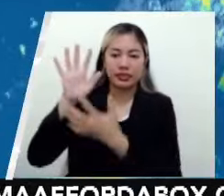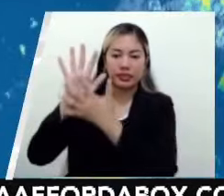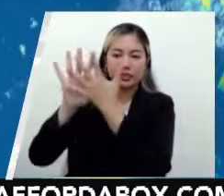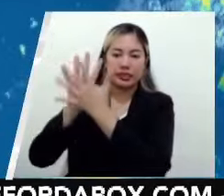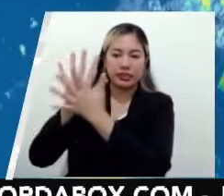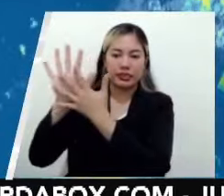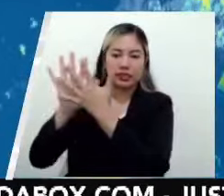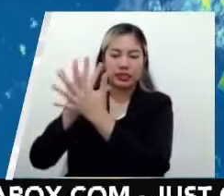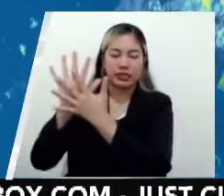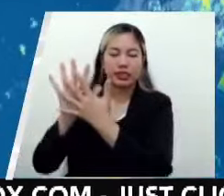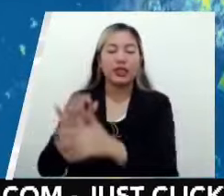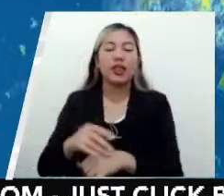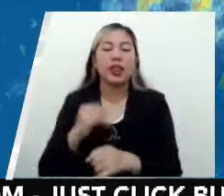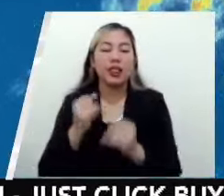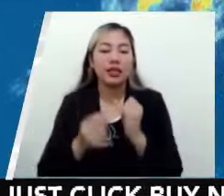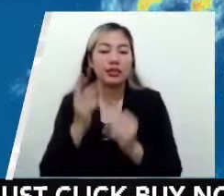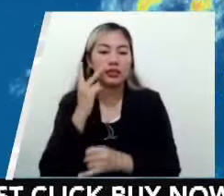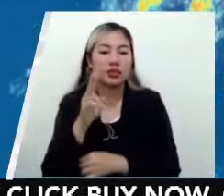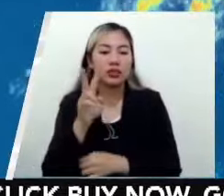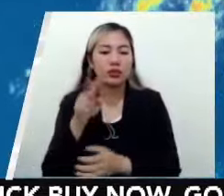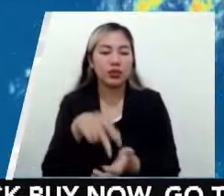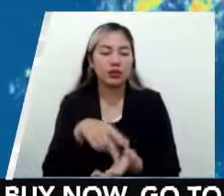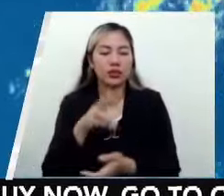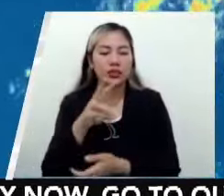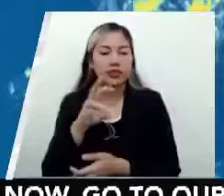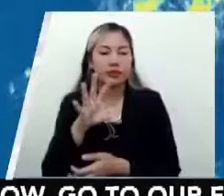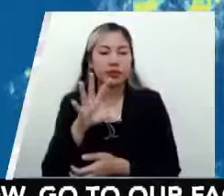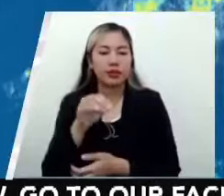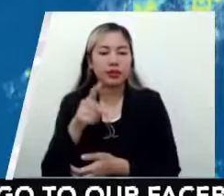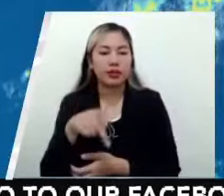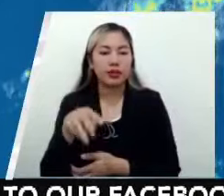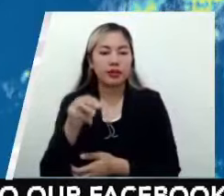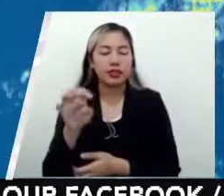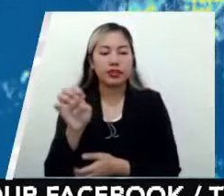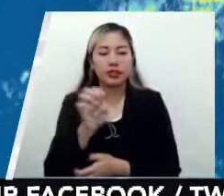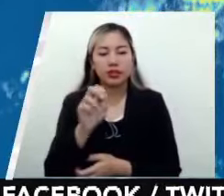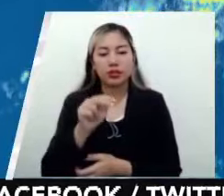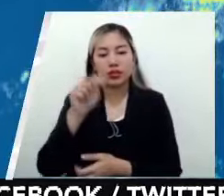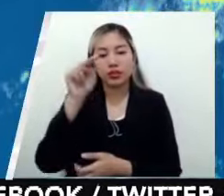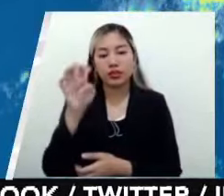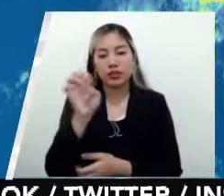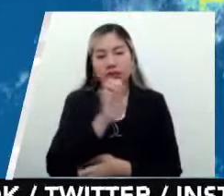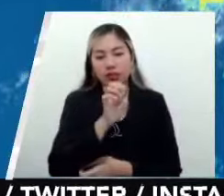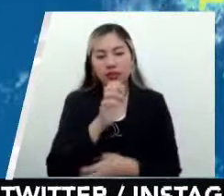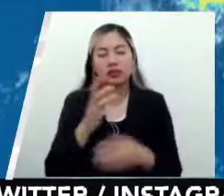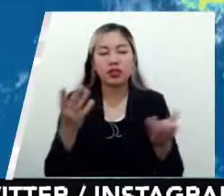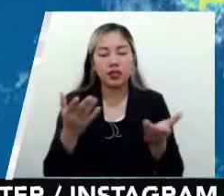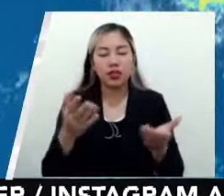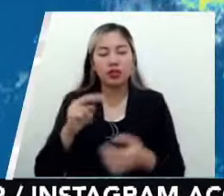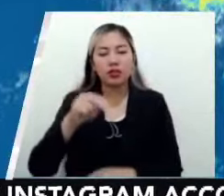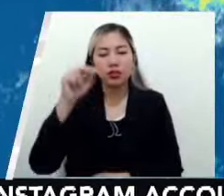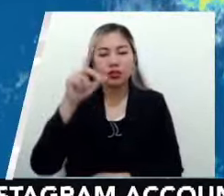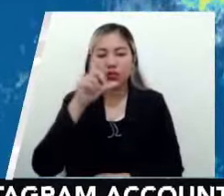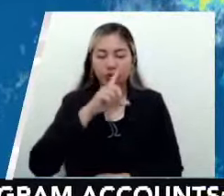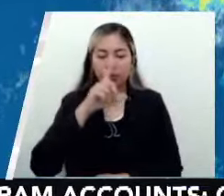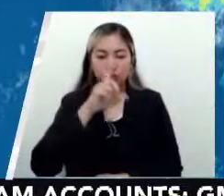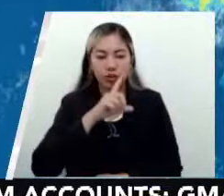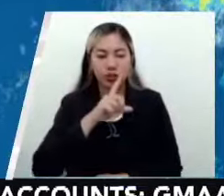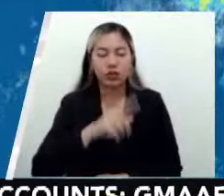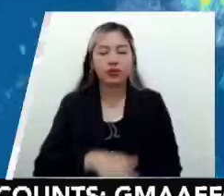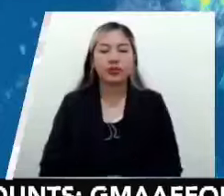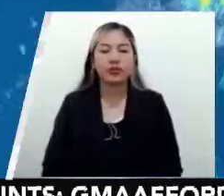ang namataan, 2,650 kilometers east-northeast ng extreme northern Luzon. Taglay ng nasabing